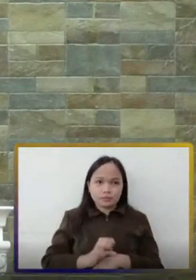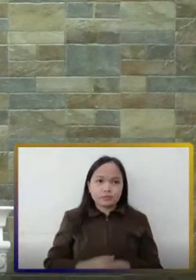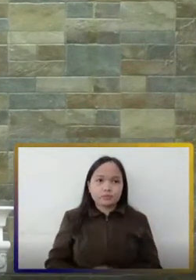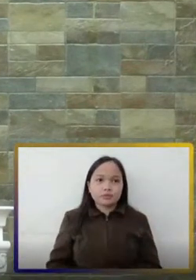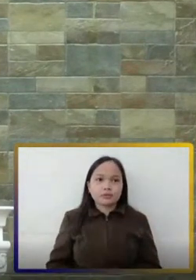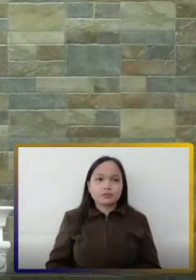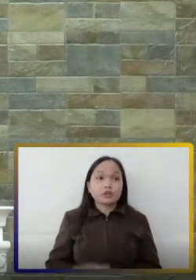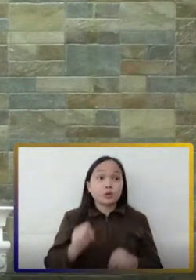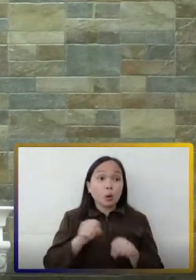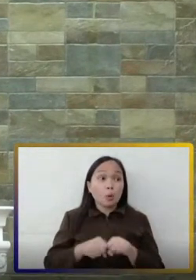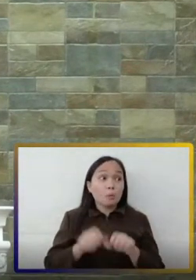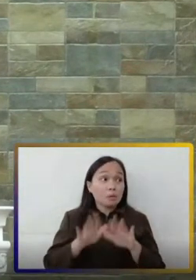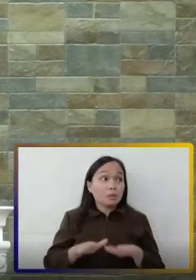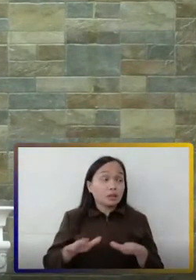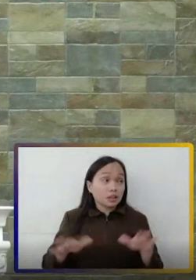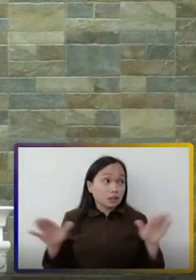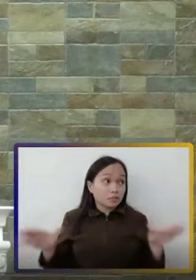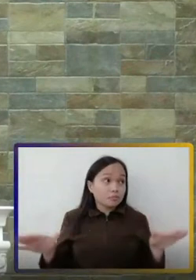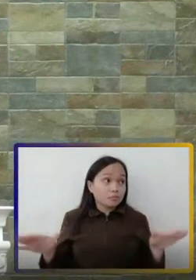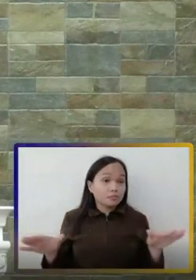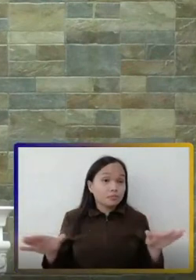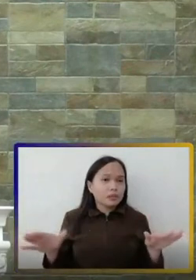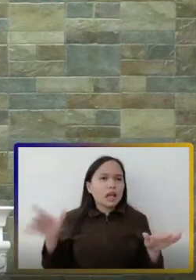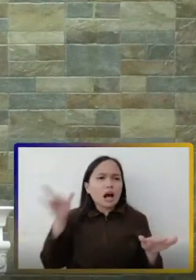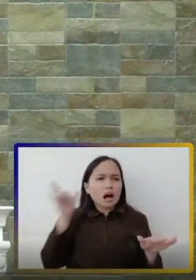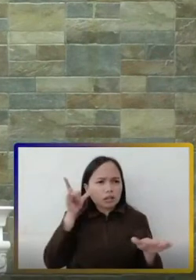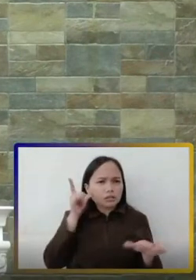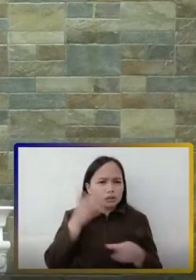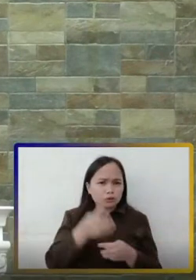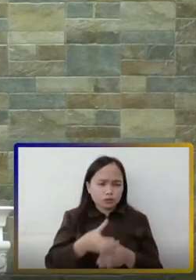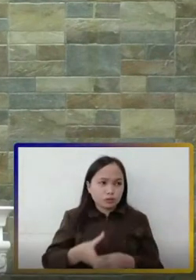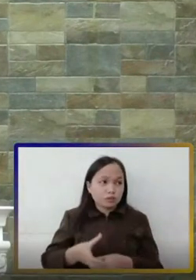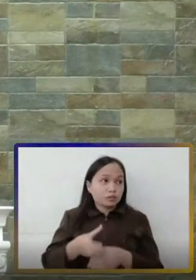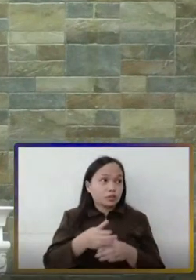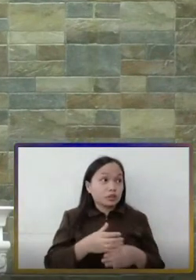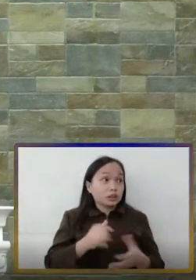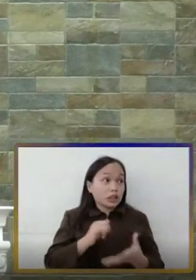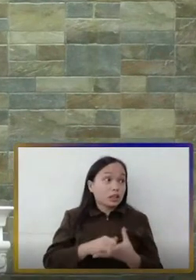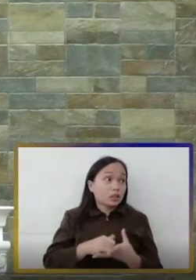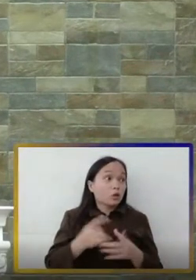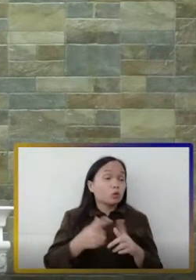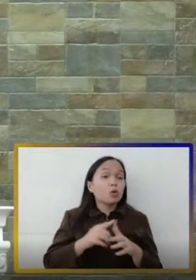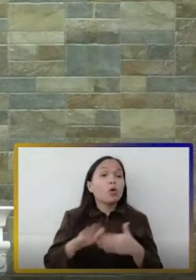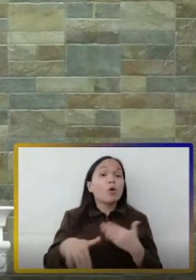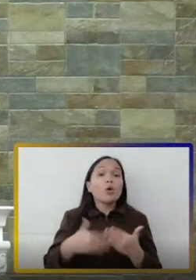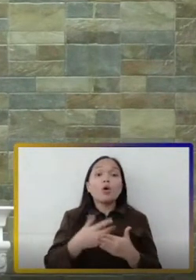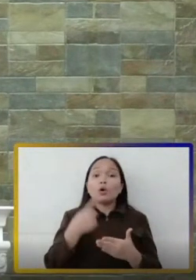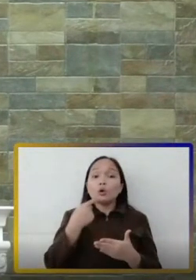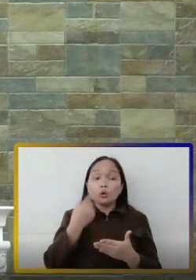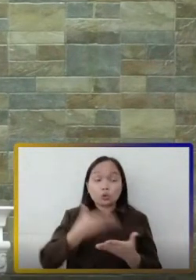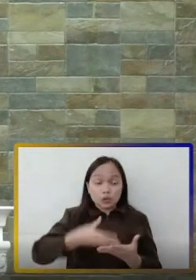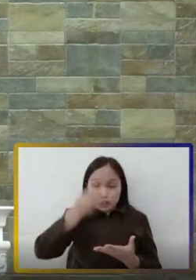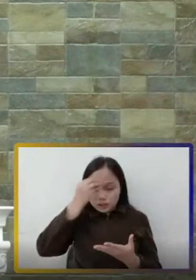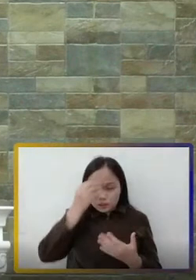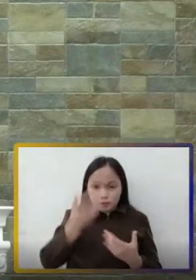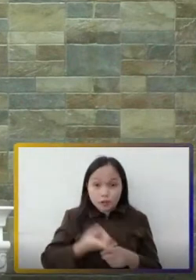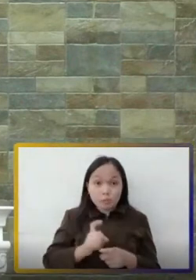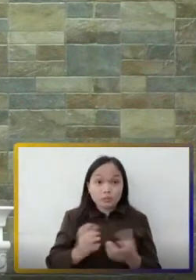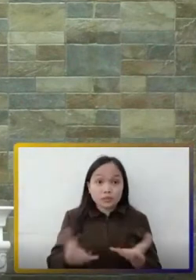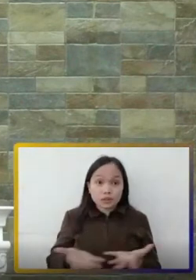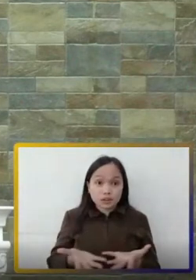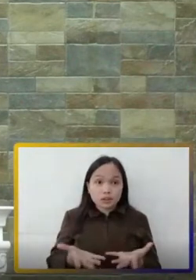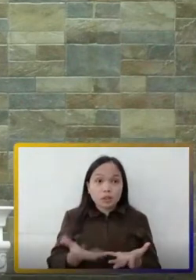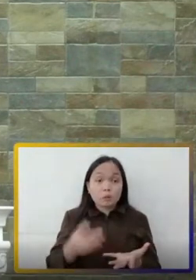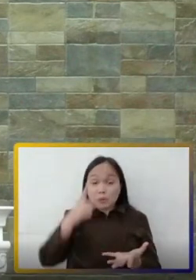Kaya mga bata, makinig kayo na mabuti sa lahat ng naririnig nyo rito para sa inyong mga magulang.